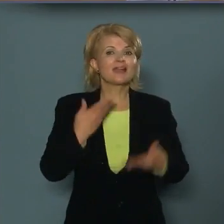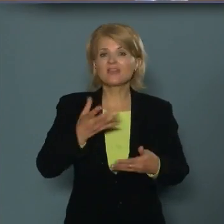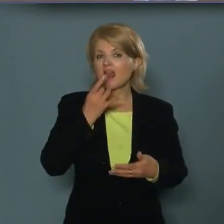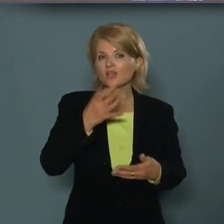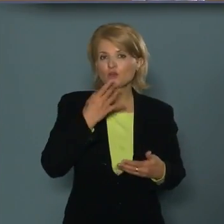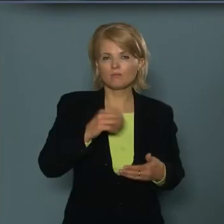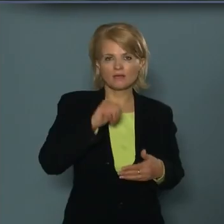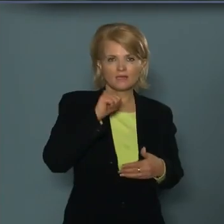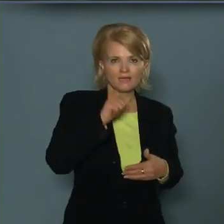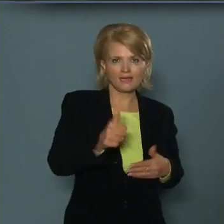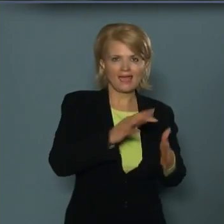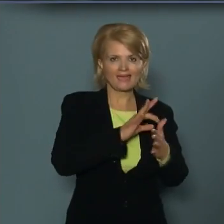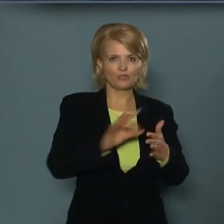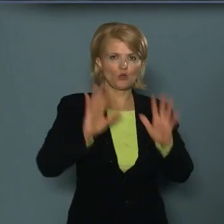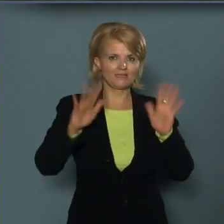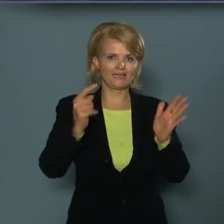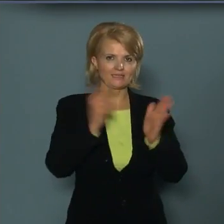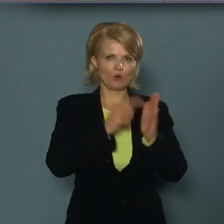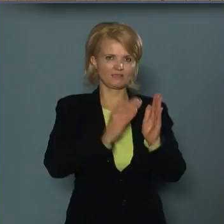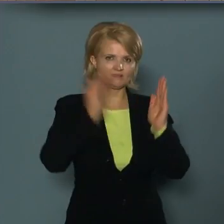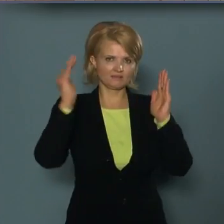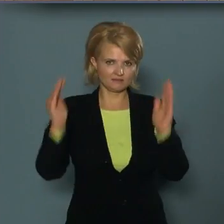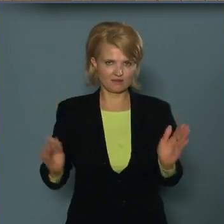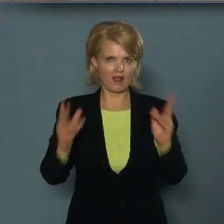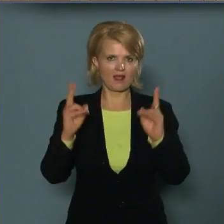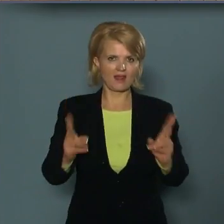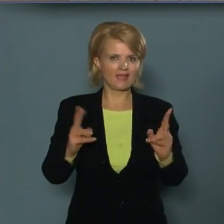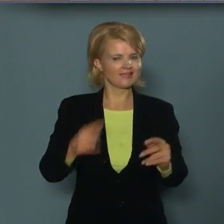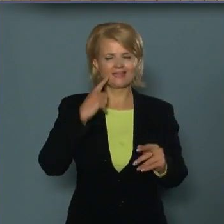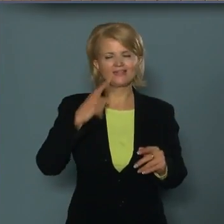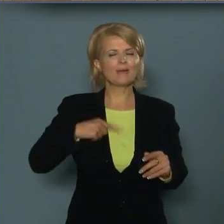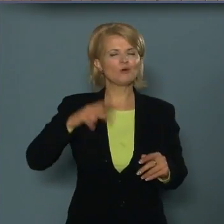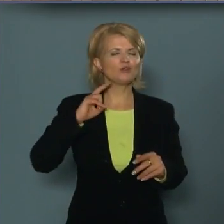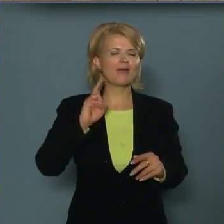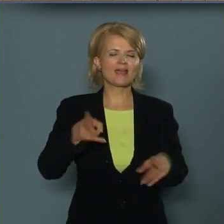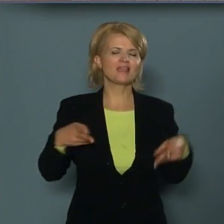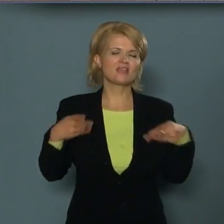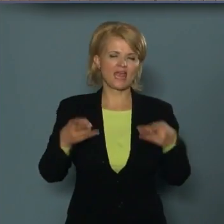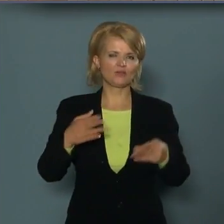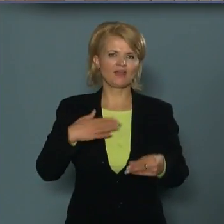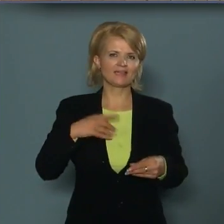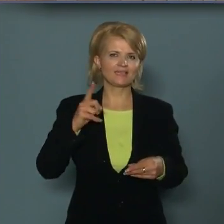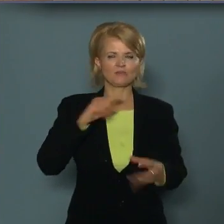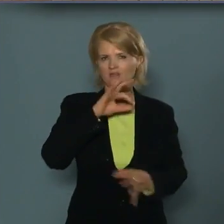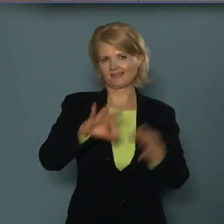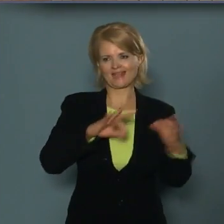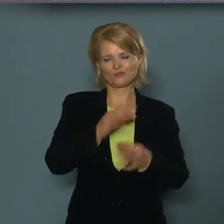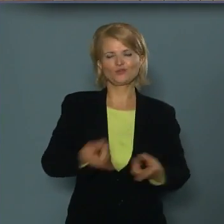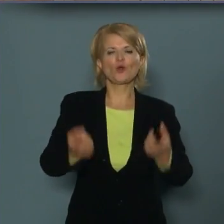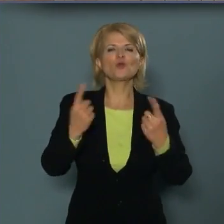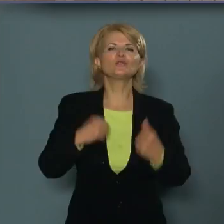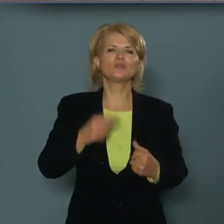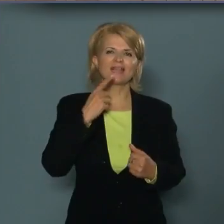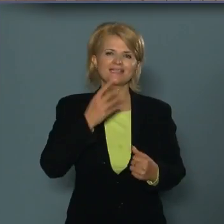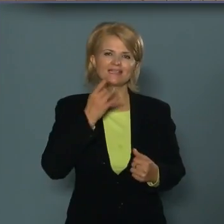kérdeznem. 1-10 pontozhattunk, és azt nem mondom el, hogy ki a kedvenc, de a táncosok